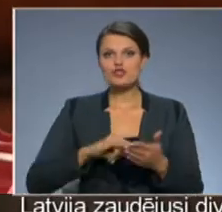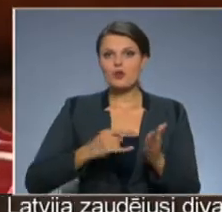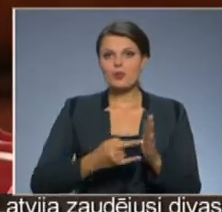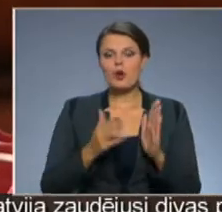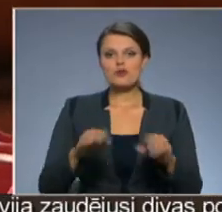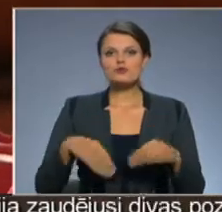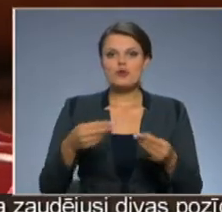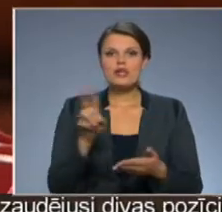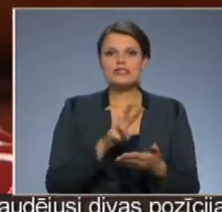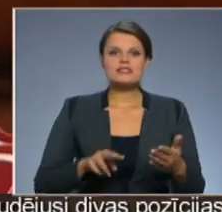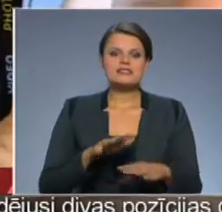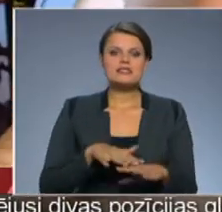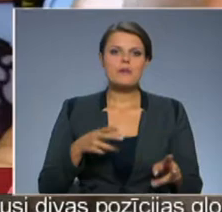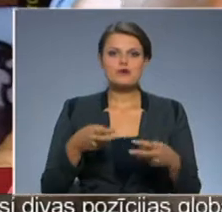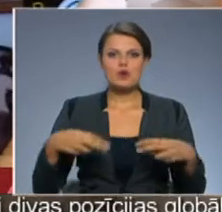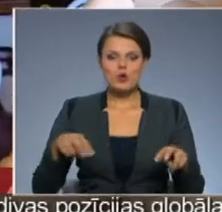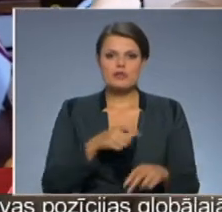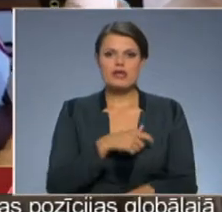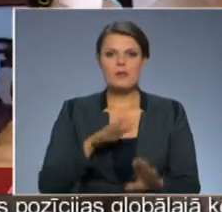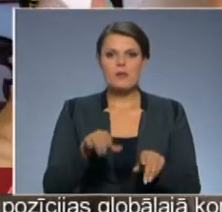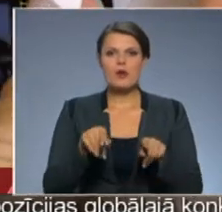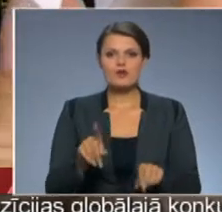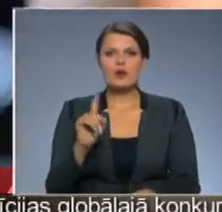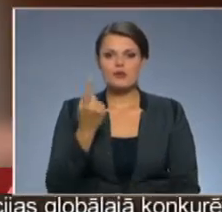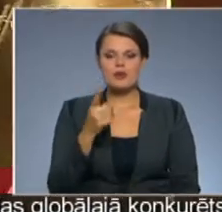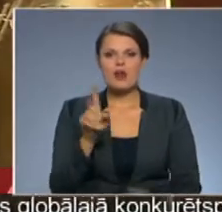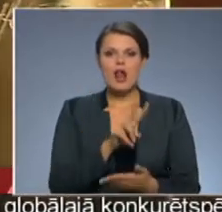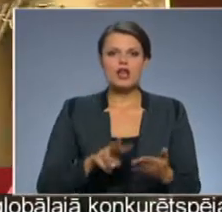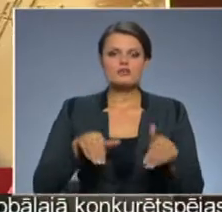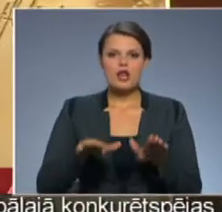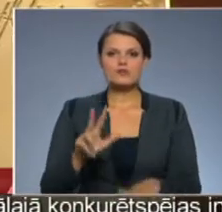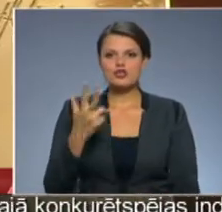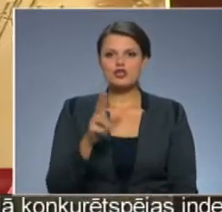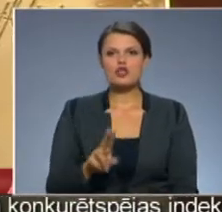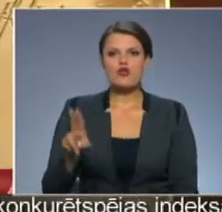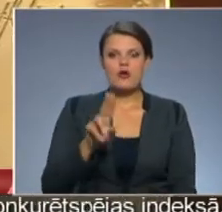tiks nodots izskatīšanai Saeimas komisijās. Deputāti par to pirmajā lasījumā lems